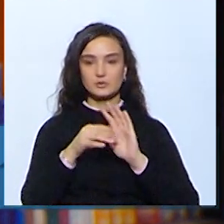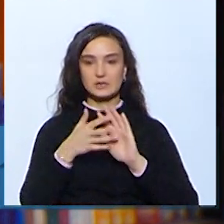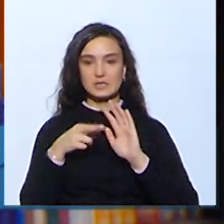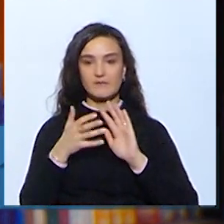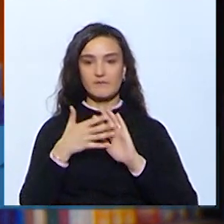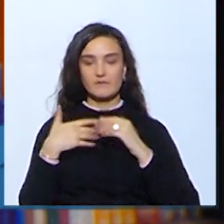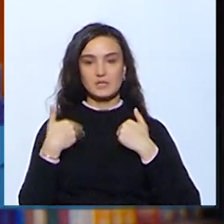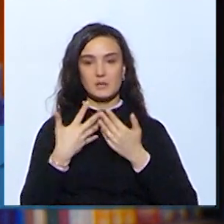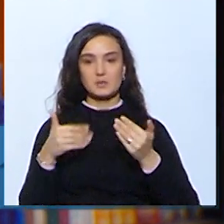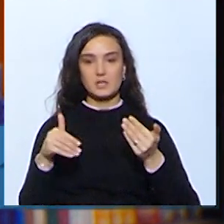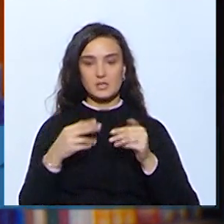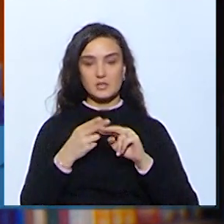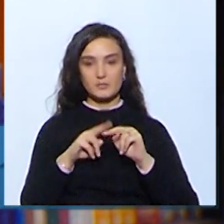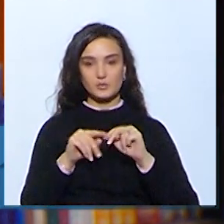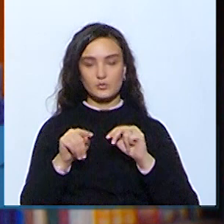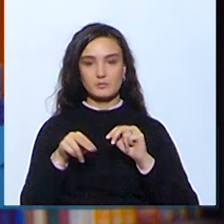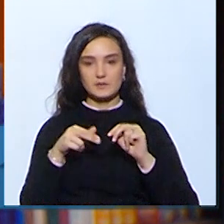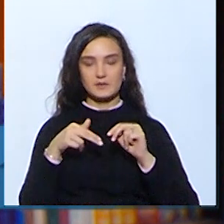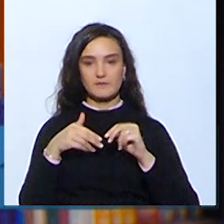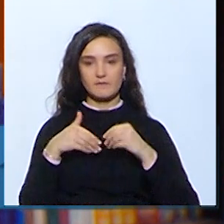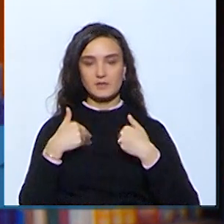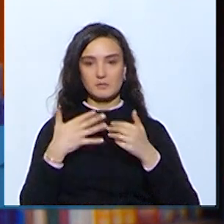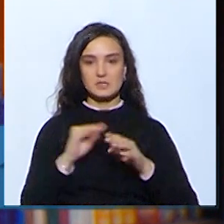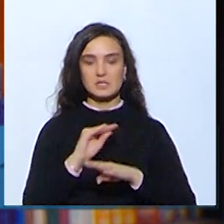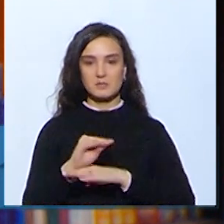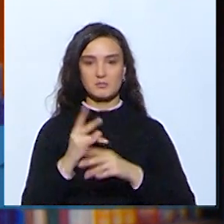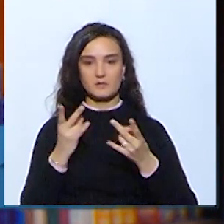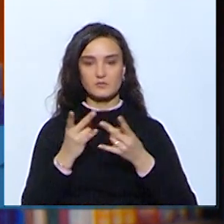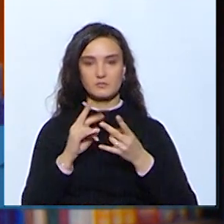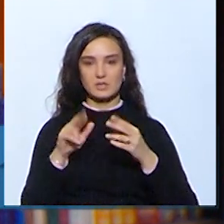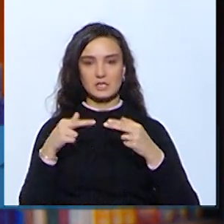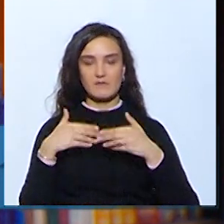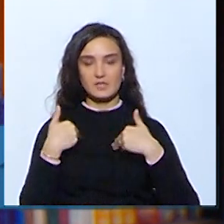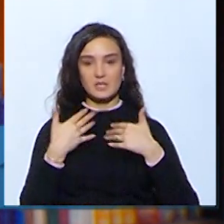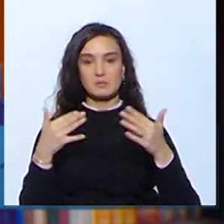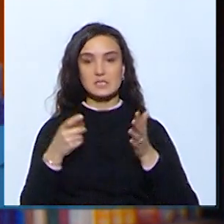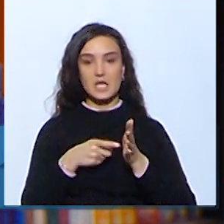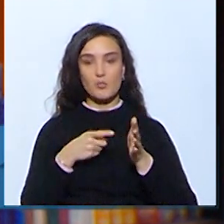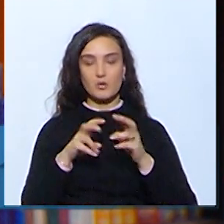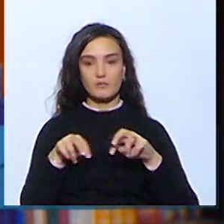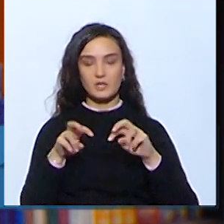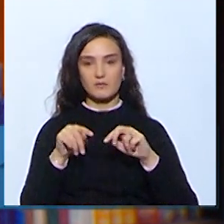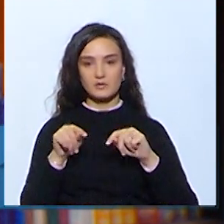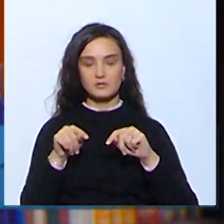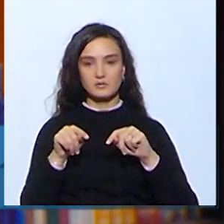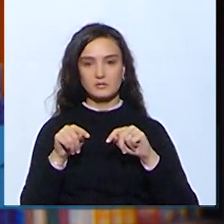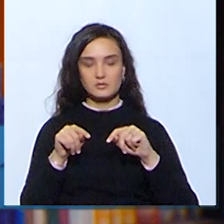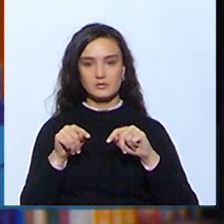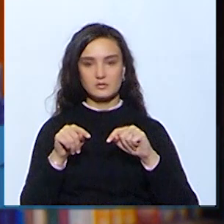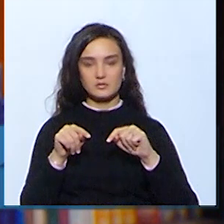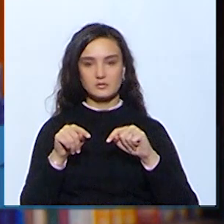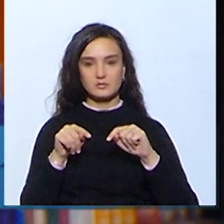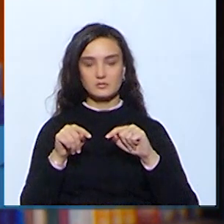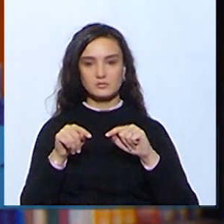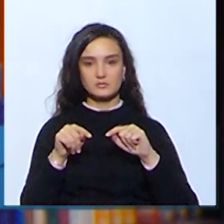ვიტამინი არ არის, ამიტომაც როგორ წესი დე ვიტამინის დამატება გვჭირდება და დე ვიტამინის გამოკვლევა ლამის როგორ